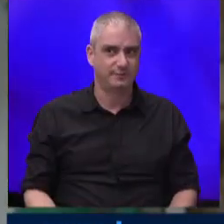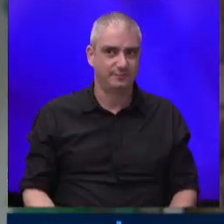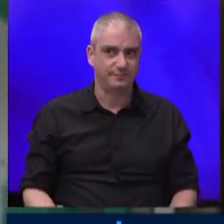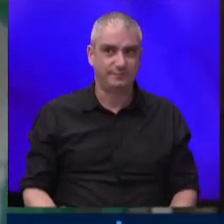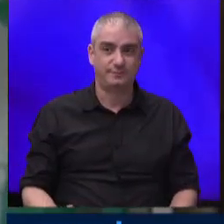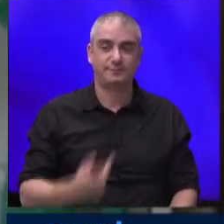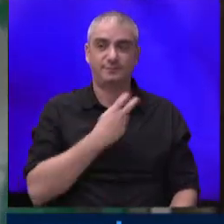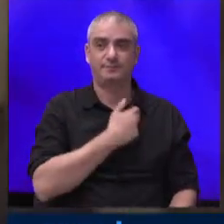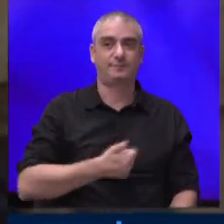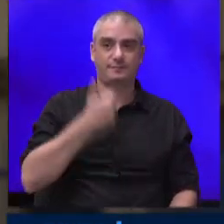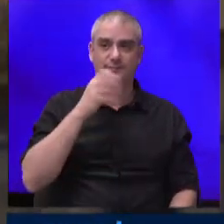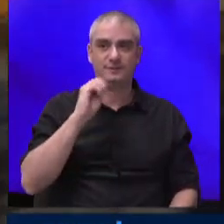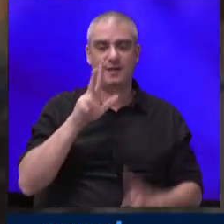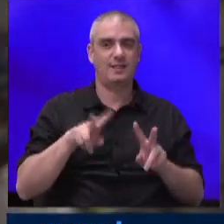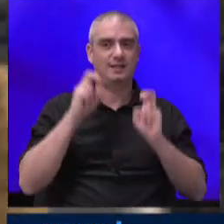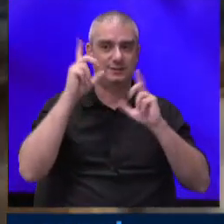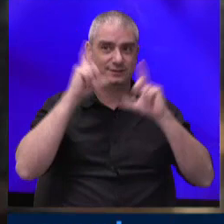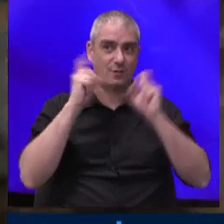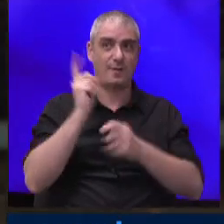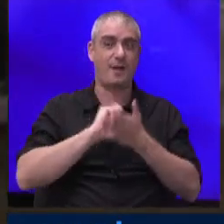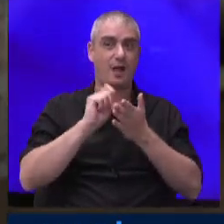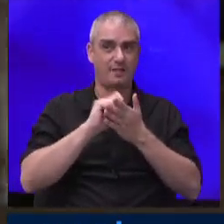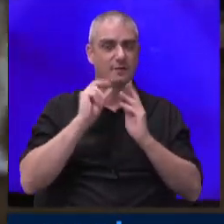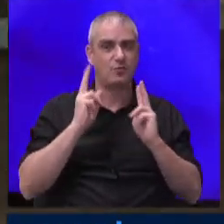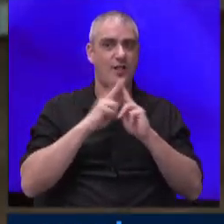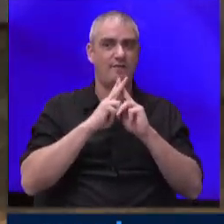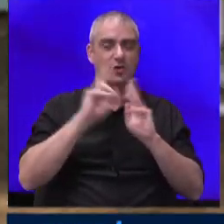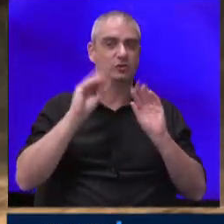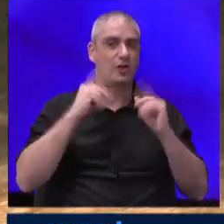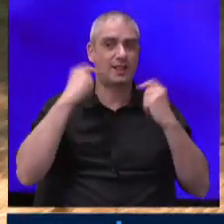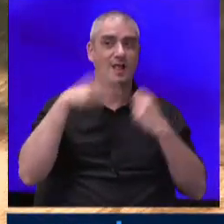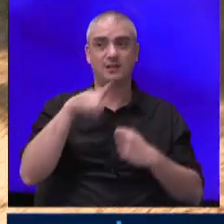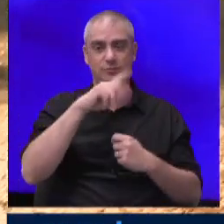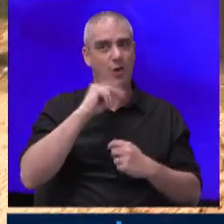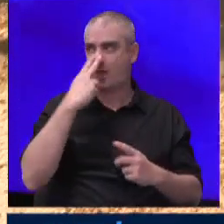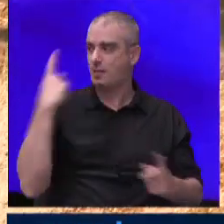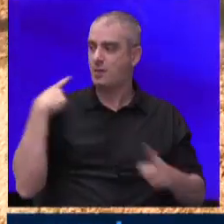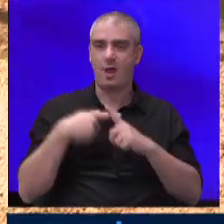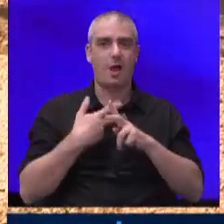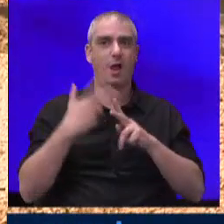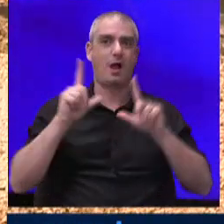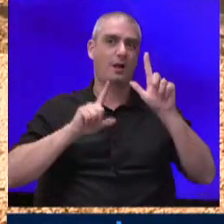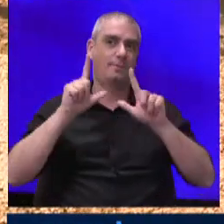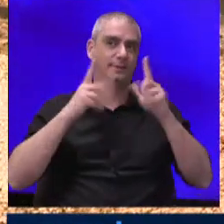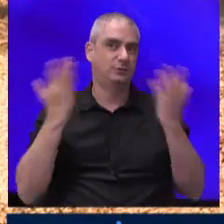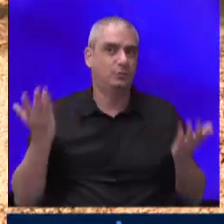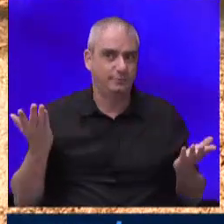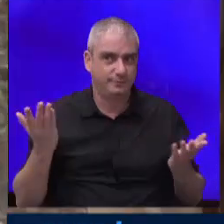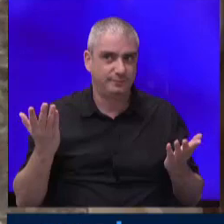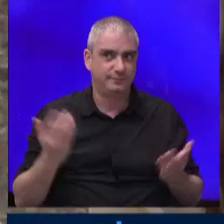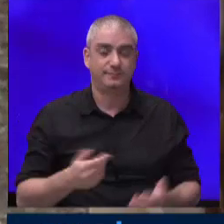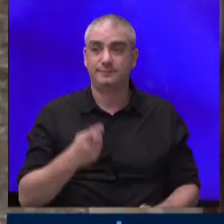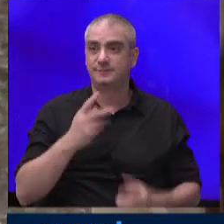ניצלה את הצילומים לכתבה כדי לפגוש את החניכים שלה, שראתה עד כה בעיקר בזום. המסגרת החברתית הזאת מאוד